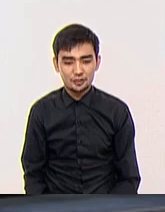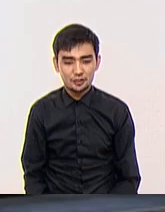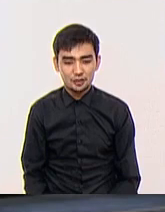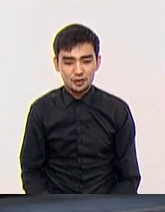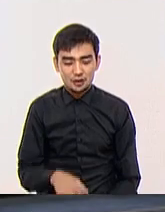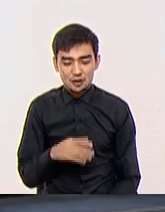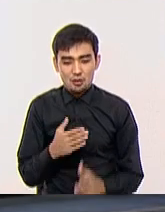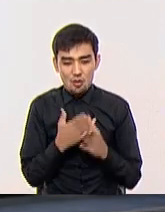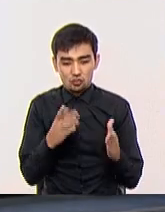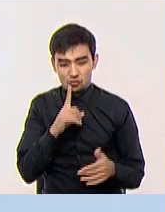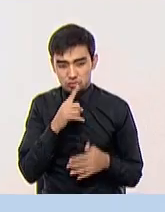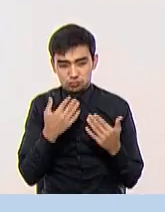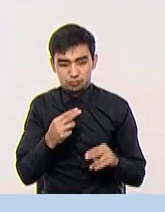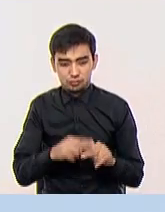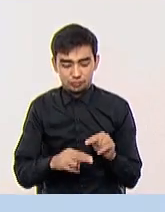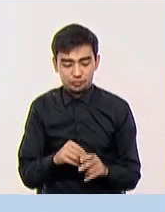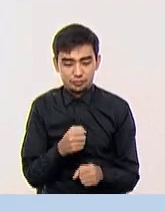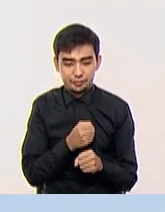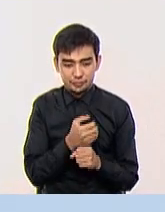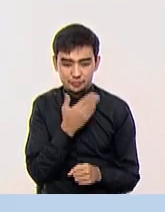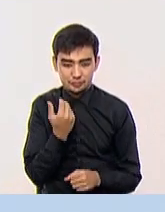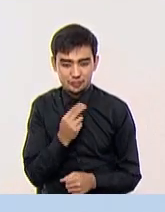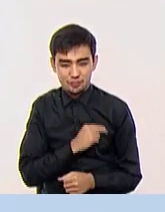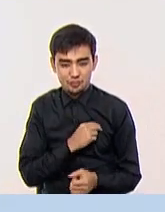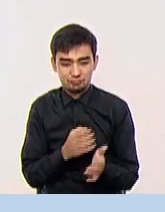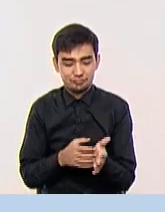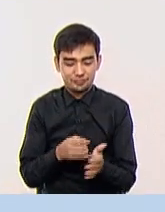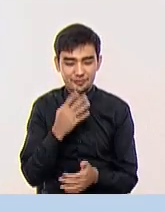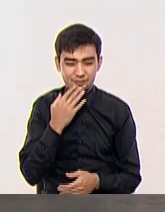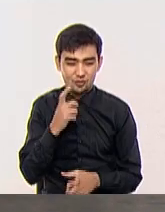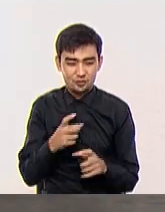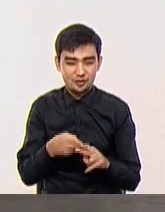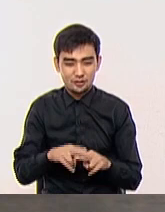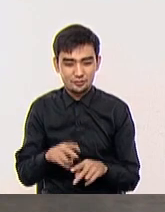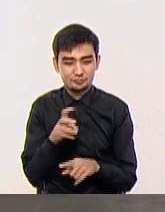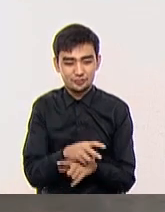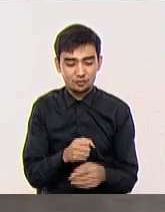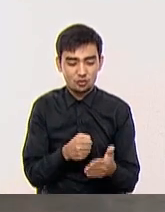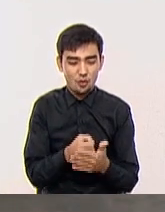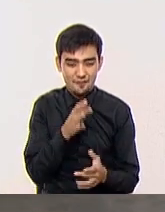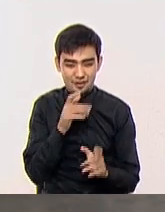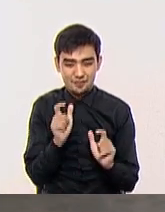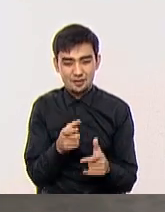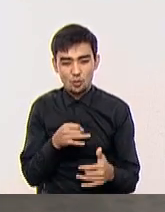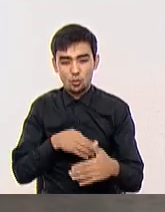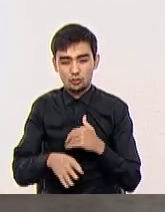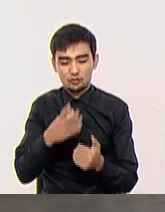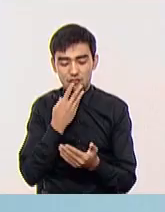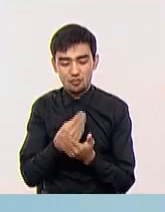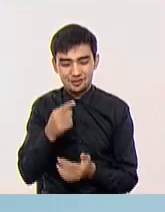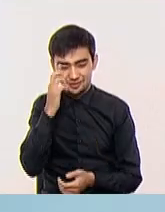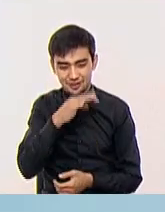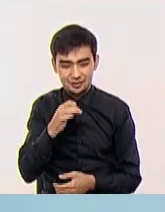Вот уже больше года в строительстве не хватает работников. Иностранцы, которые трудились на объектах до пандемии, уехали в свои страны